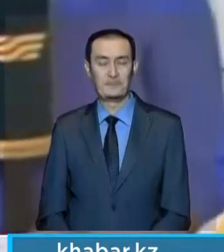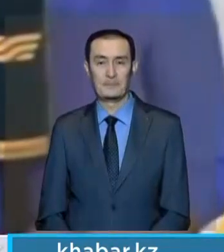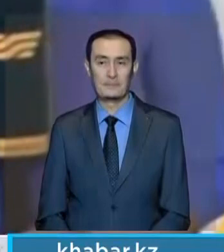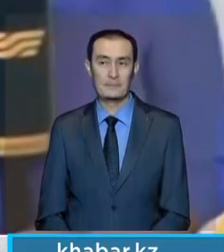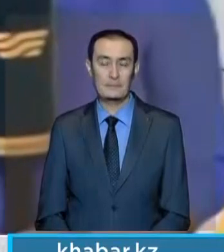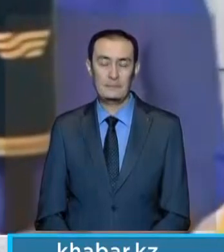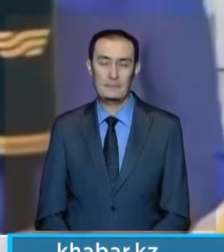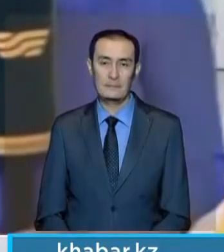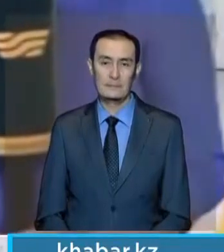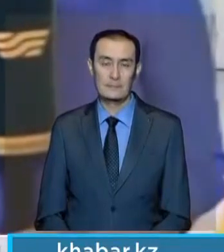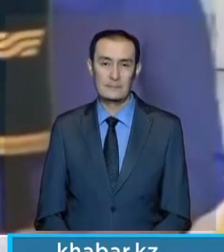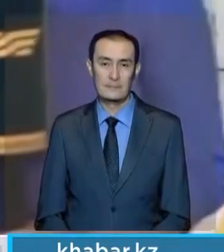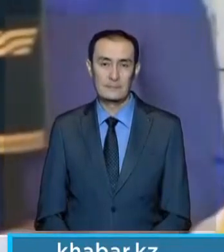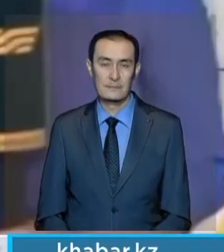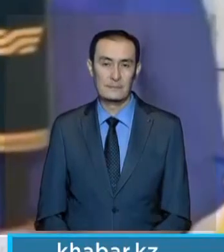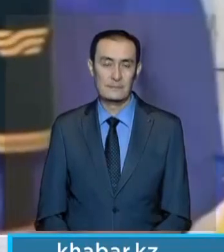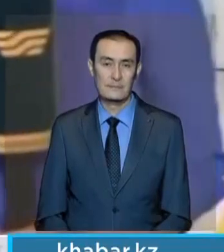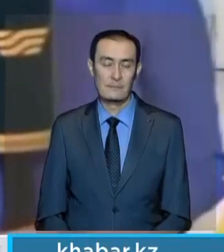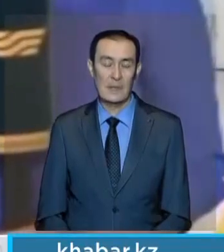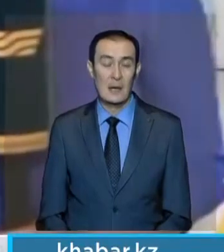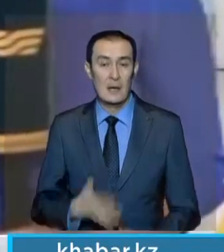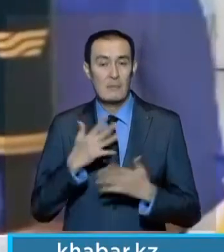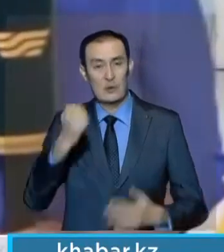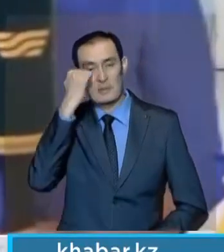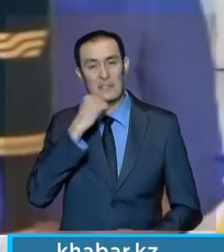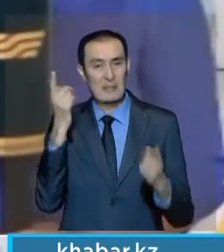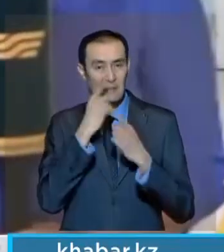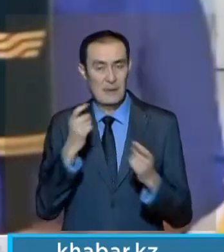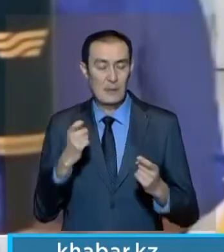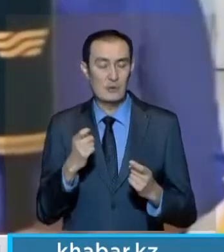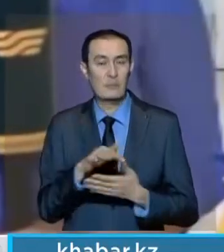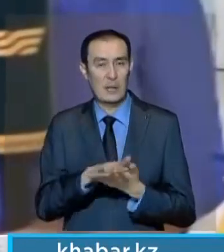Анастасия, спасибо за информацию. Мы продолжаем выпуск.